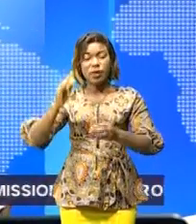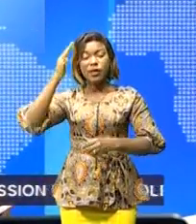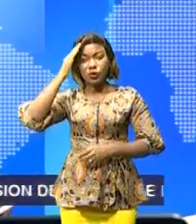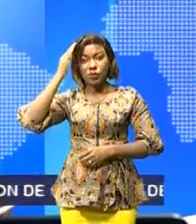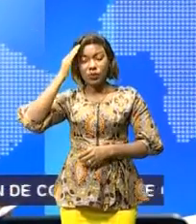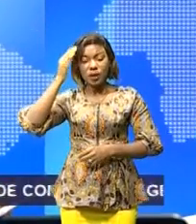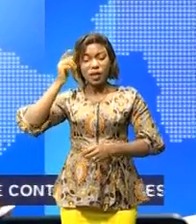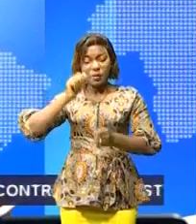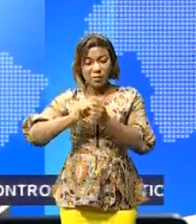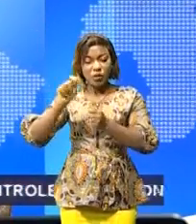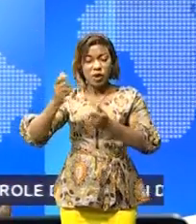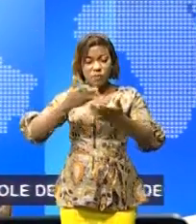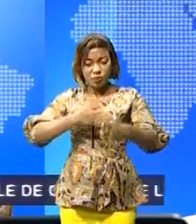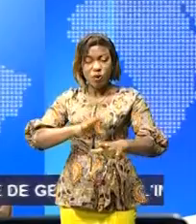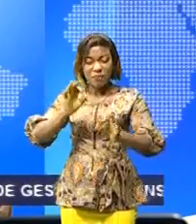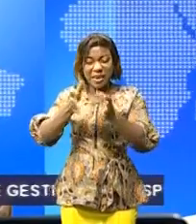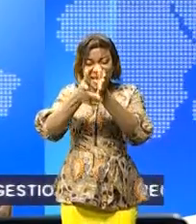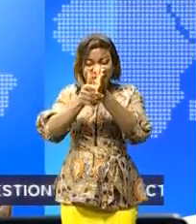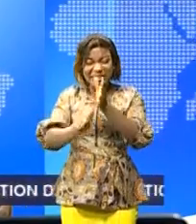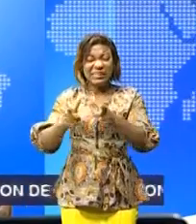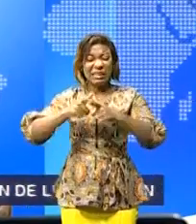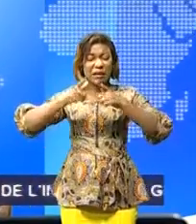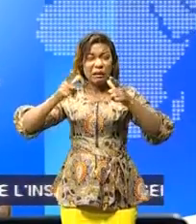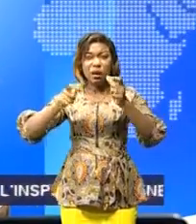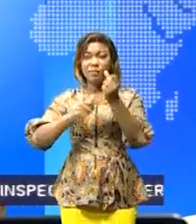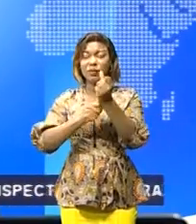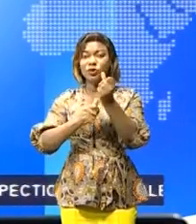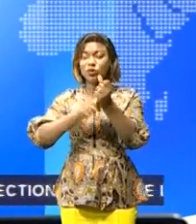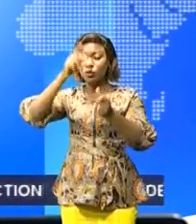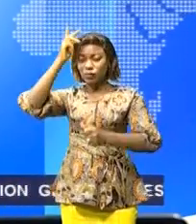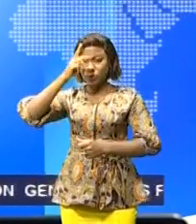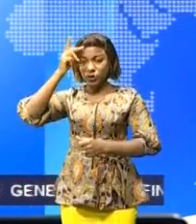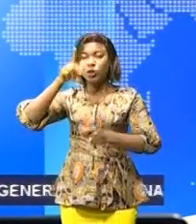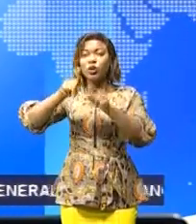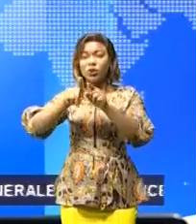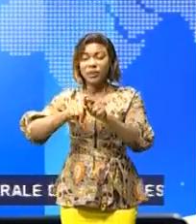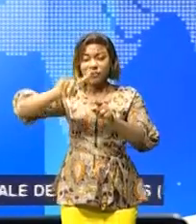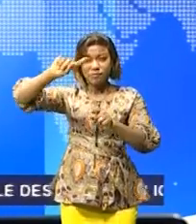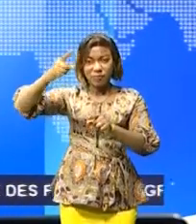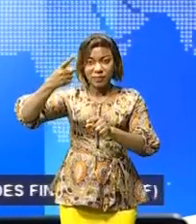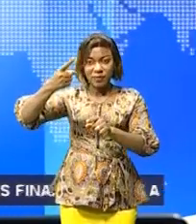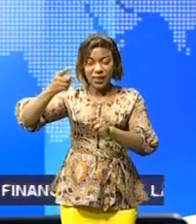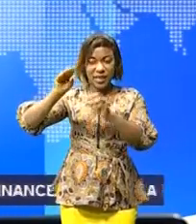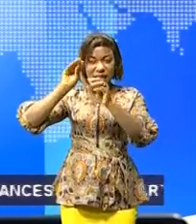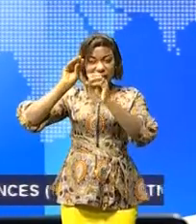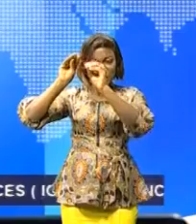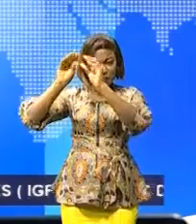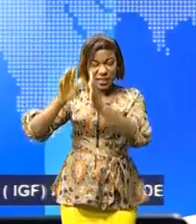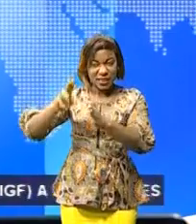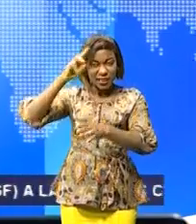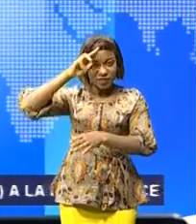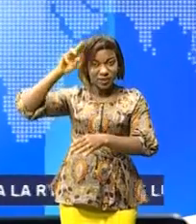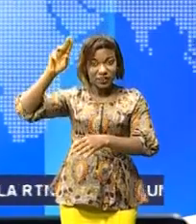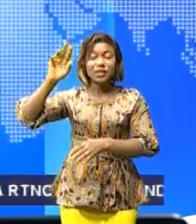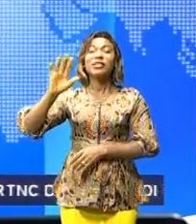reconnaissent en lui la qualité d'un grand homme politique et aussi en tant que premier recteur de